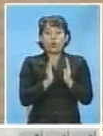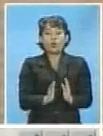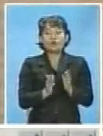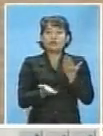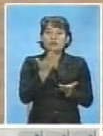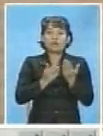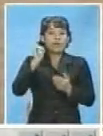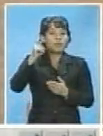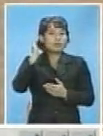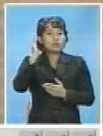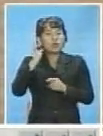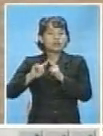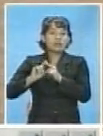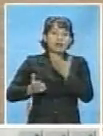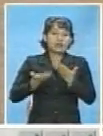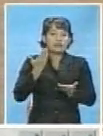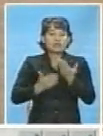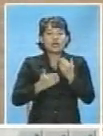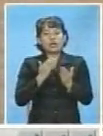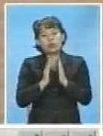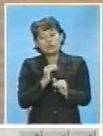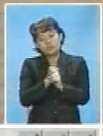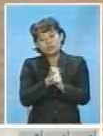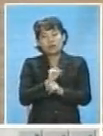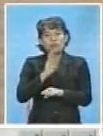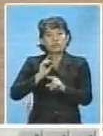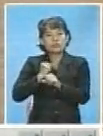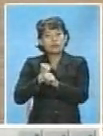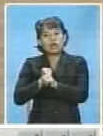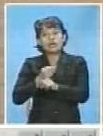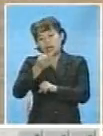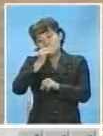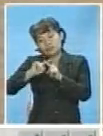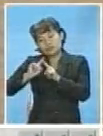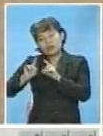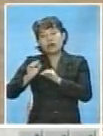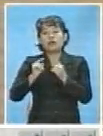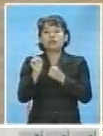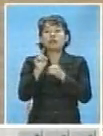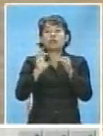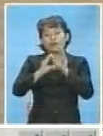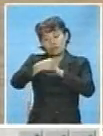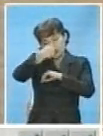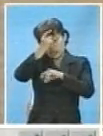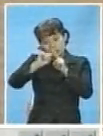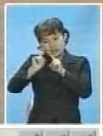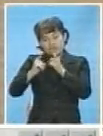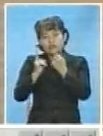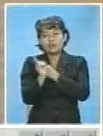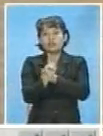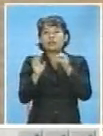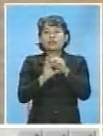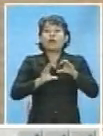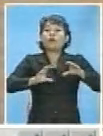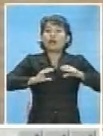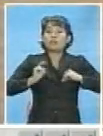วัยทุกระดับรายได้ทุกสาขาอาชีพและการศึกษาต่างยอมรับได้ถ้ารั